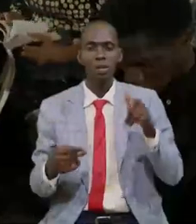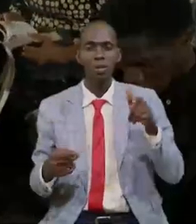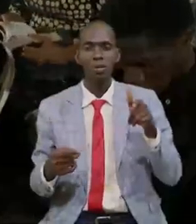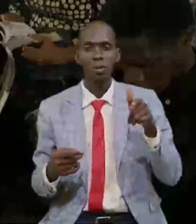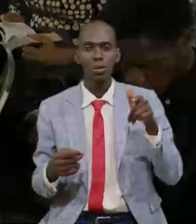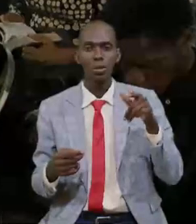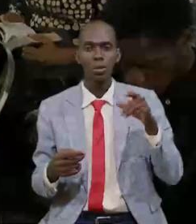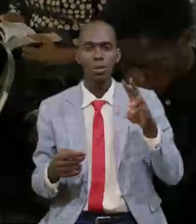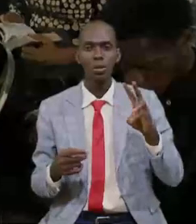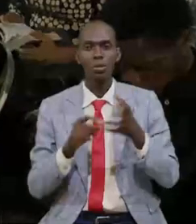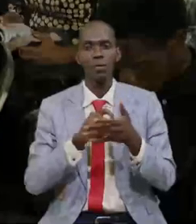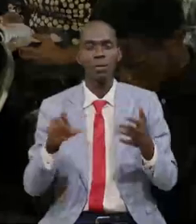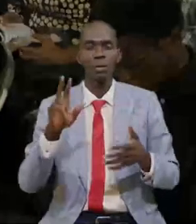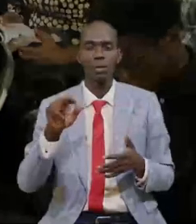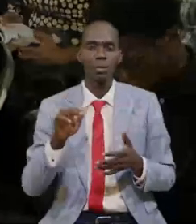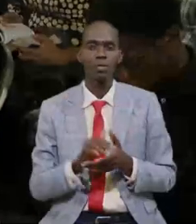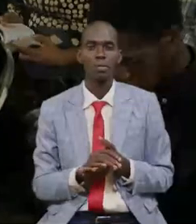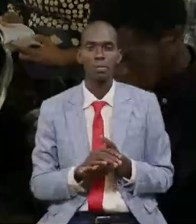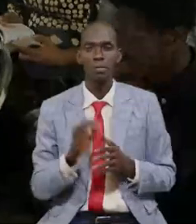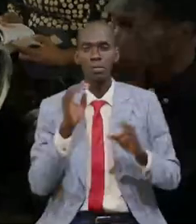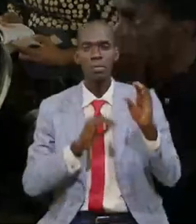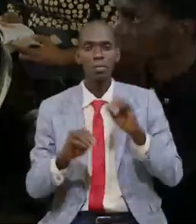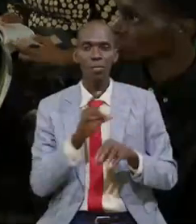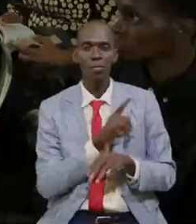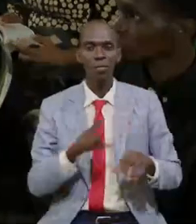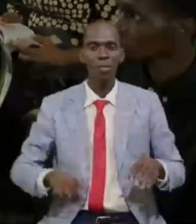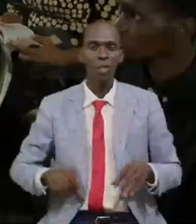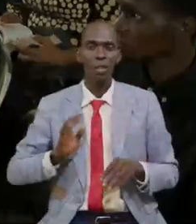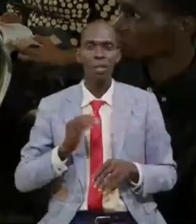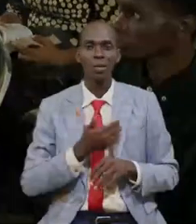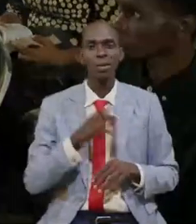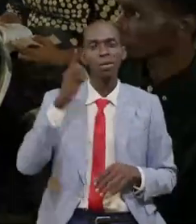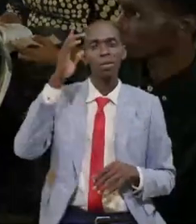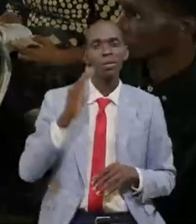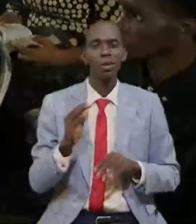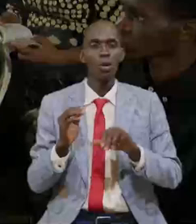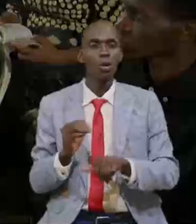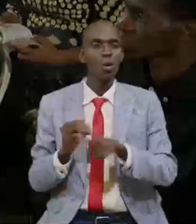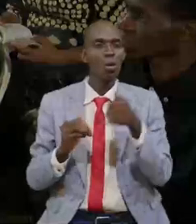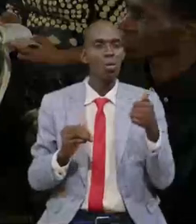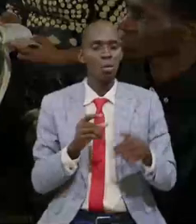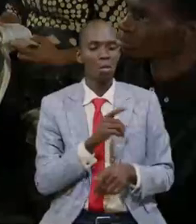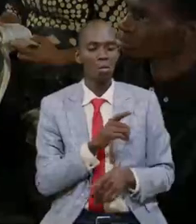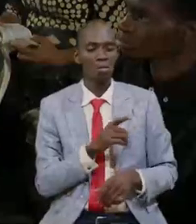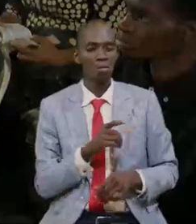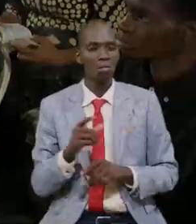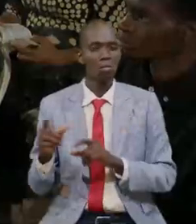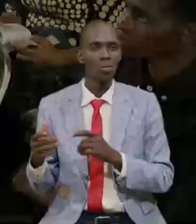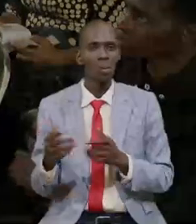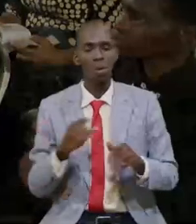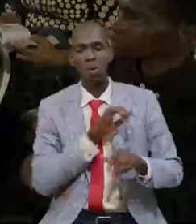chapitre 26, verset 13. Éternel, notre Dieu, d'autres maîtres que toi